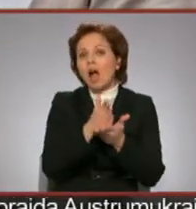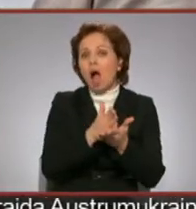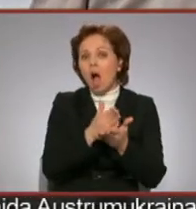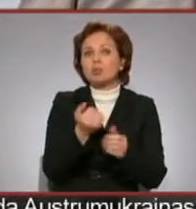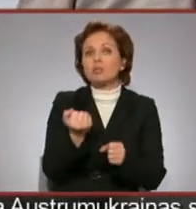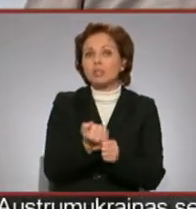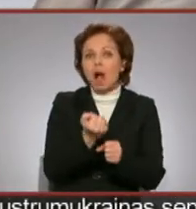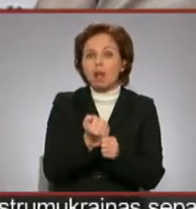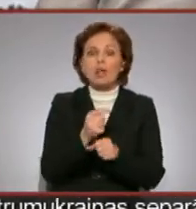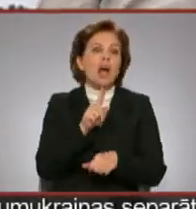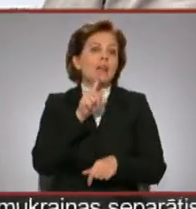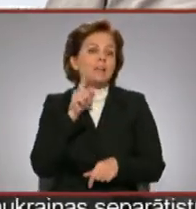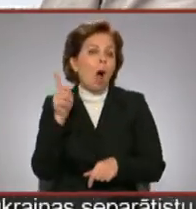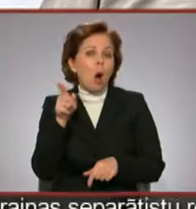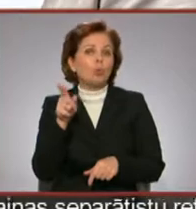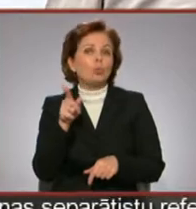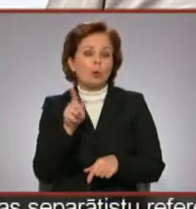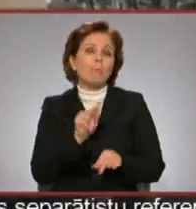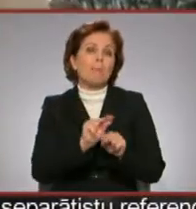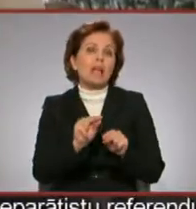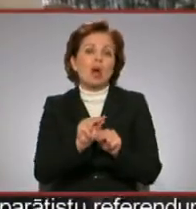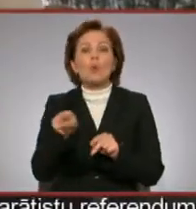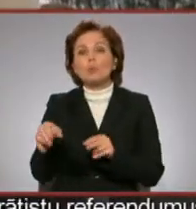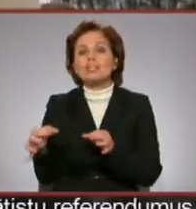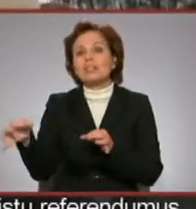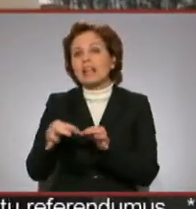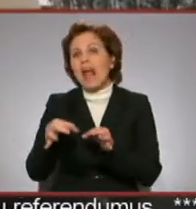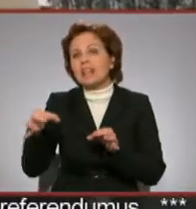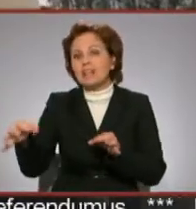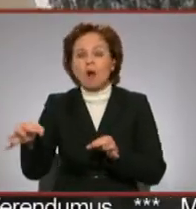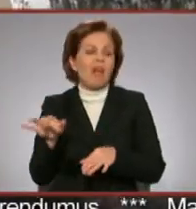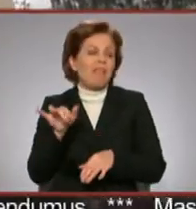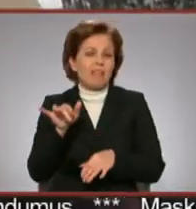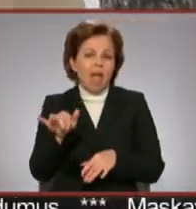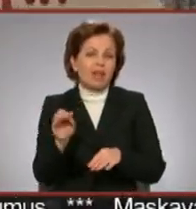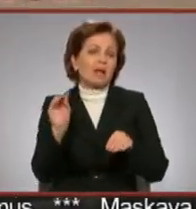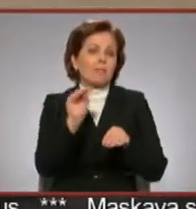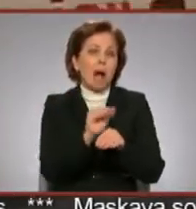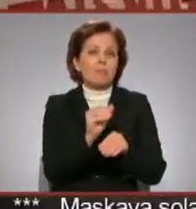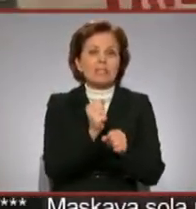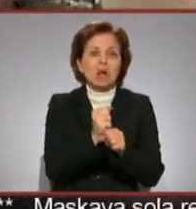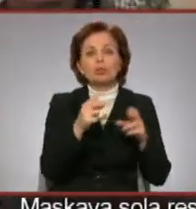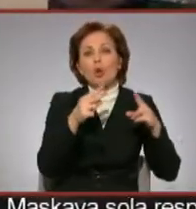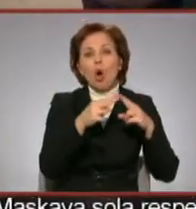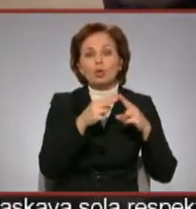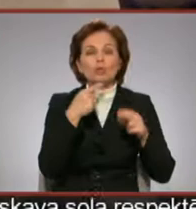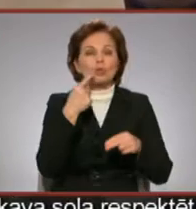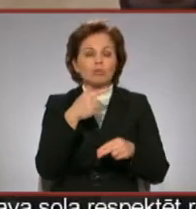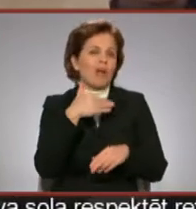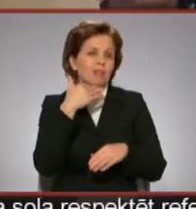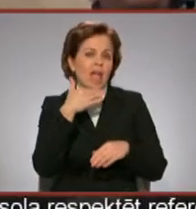Jauni cilvēki uz reģioniem par tik zemu atalgojumu nenāk, un arī daudzos papildu darbus līdztekus kontaktstundām nevēlas veikt